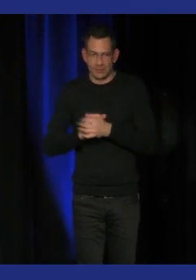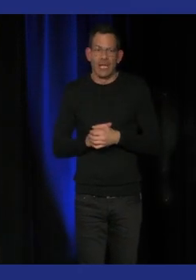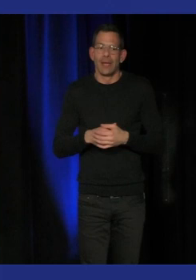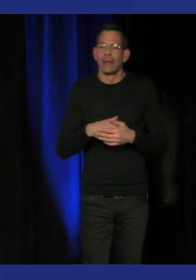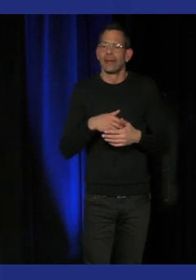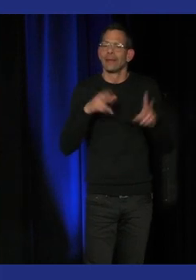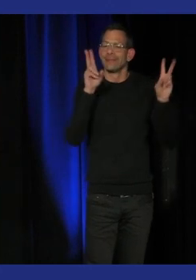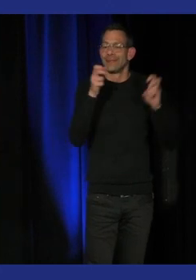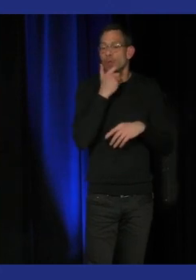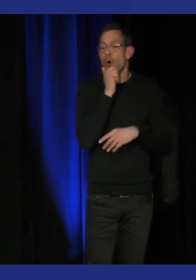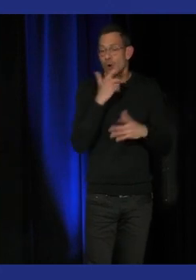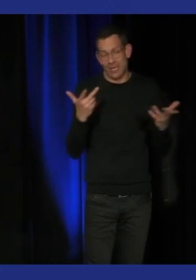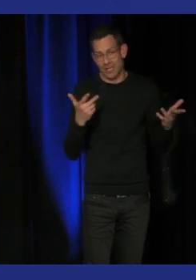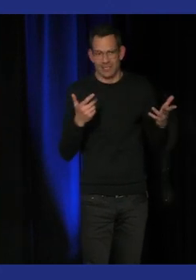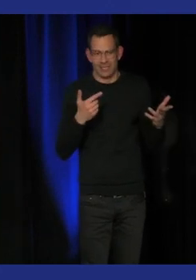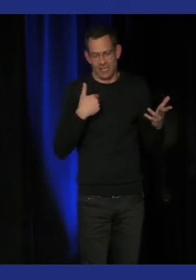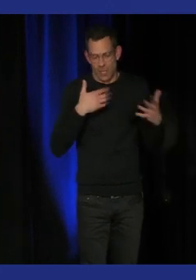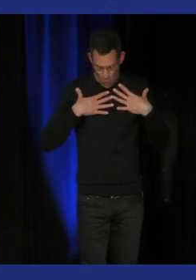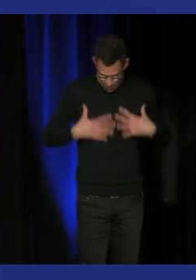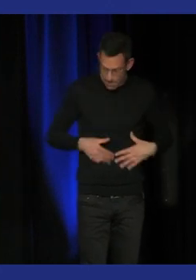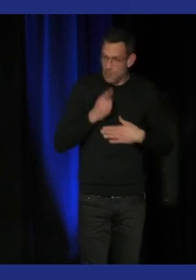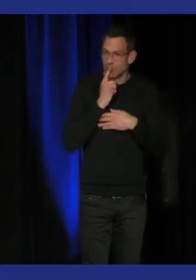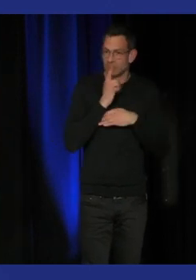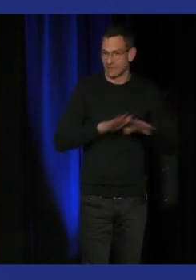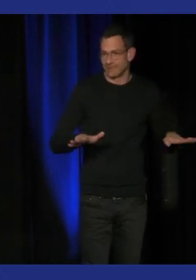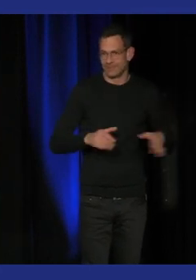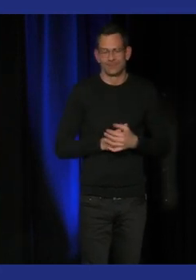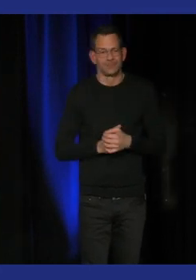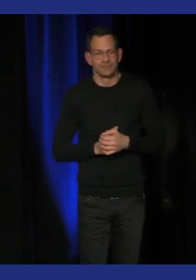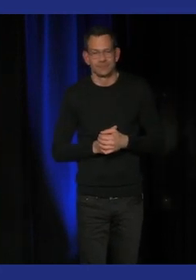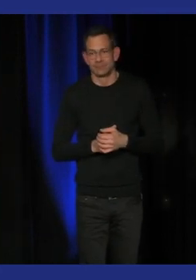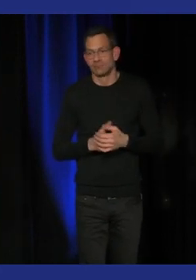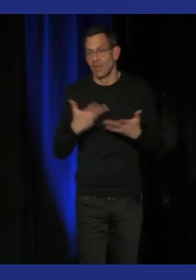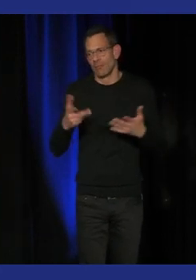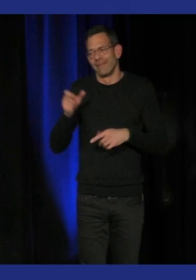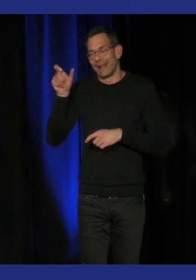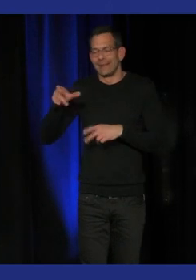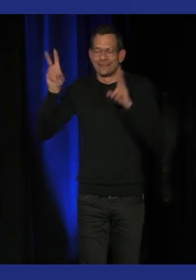Donc, vivre à corps perdu, on a voulu attirer le badaud.